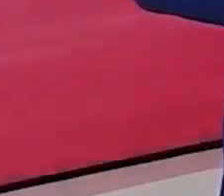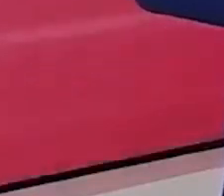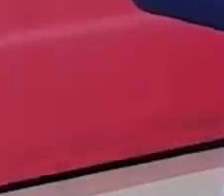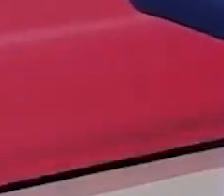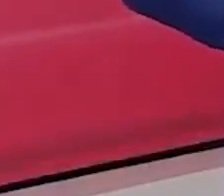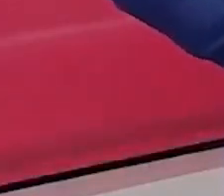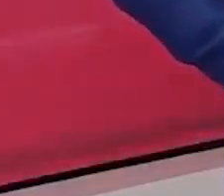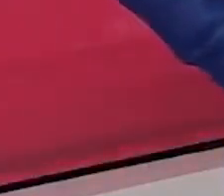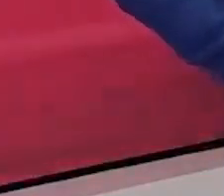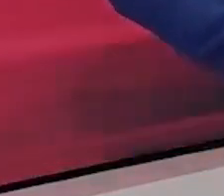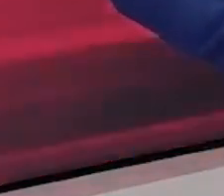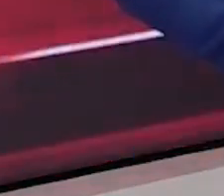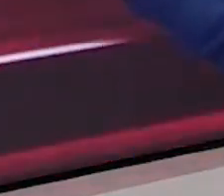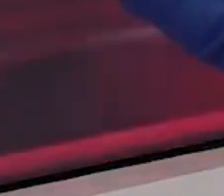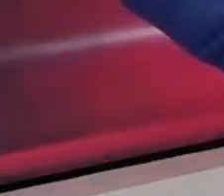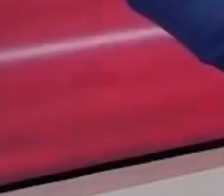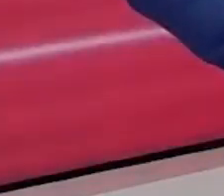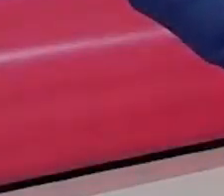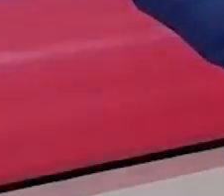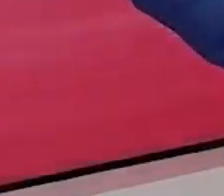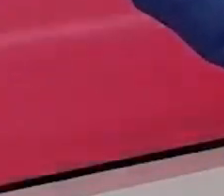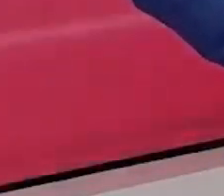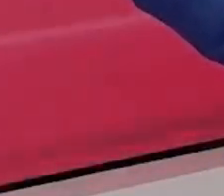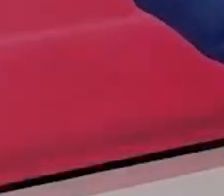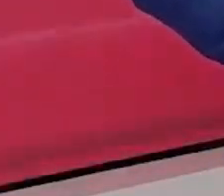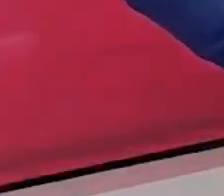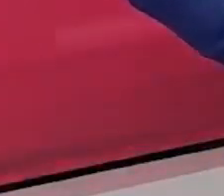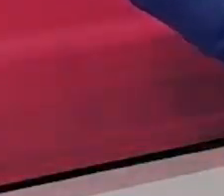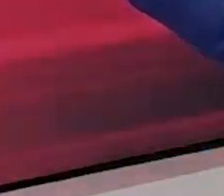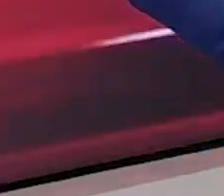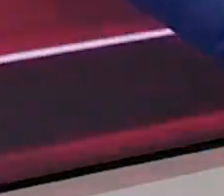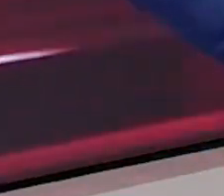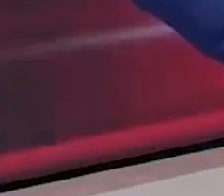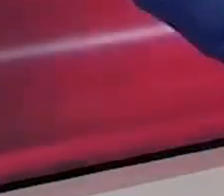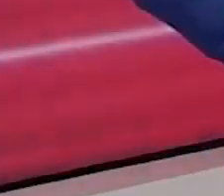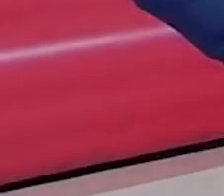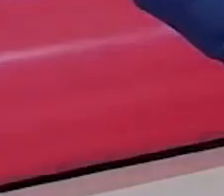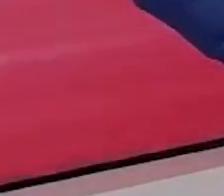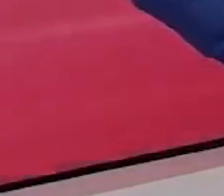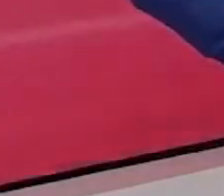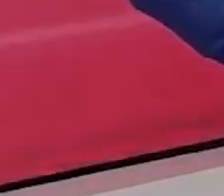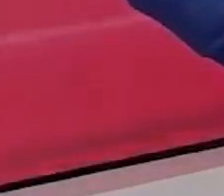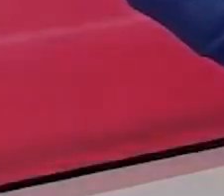balita, bisitahin at mag-subscribe sa GMA Integrated News sa YouTube. Sa mga kapuso